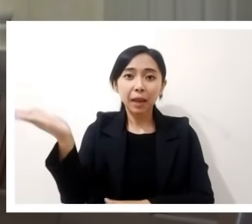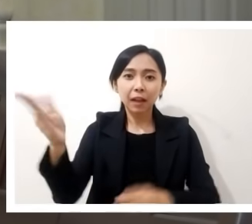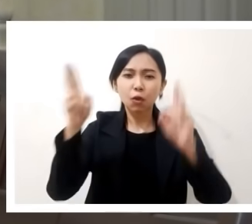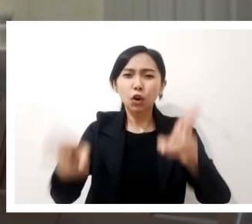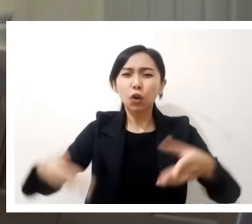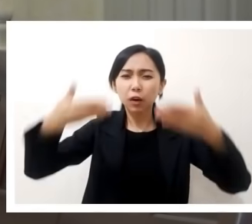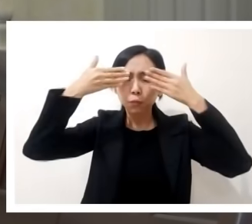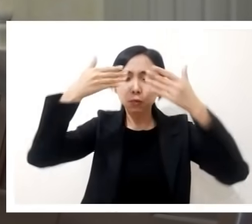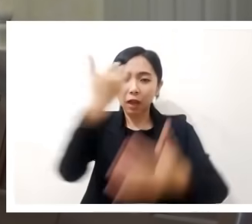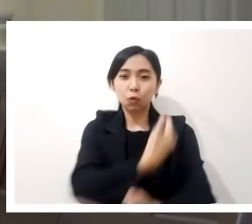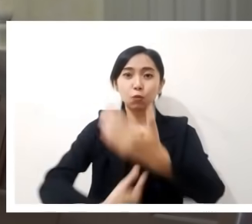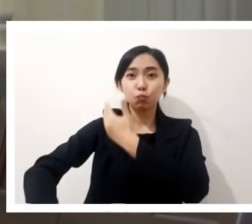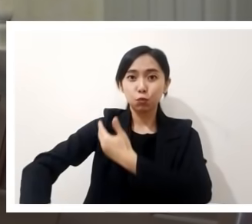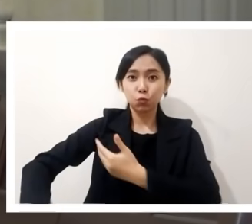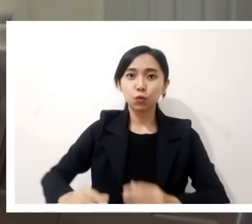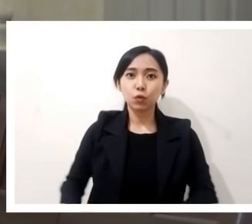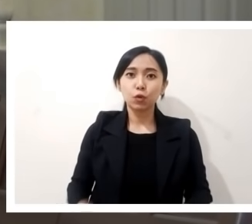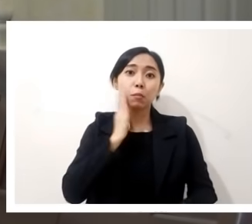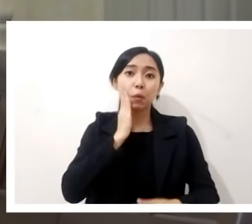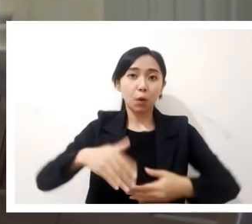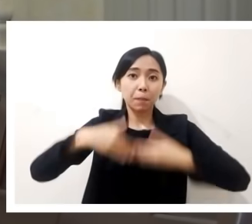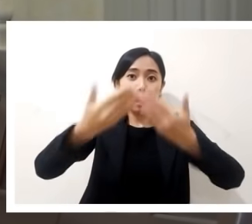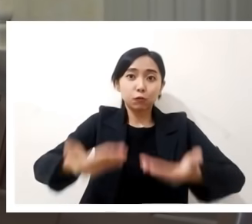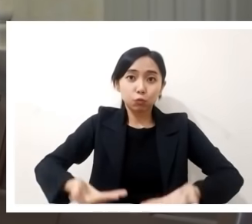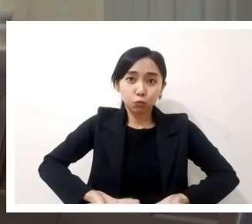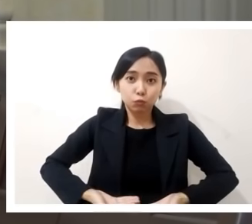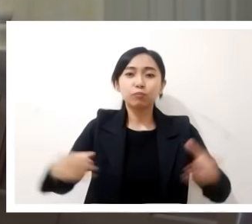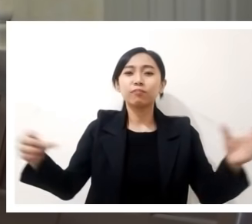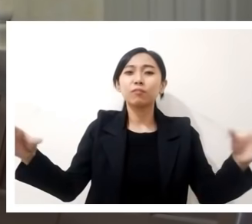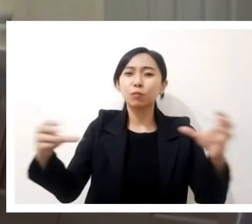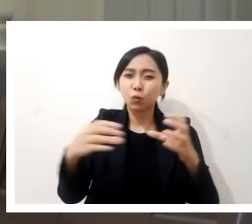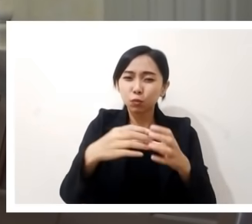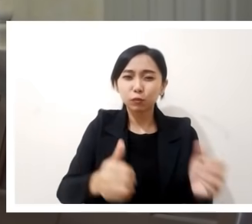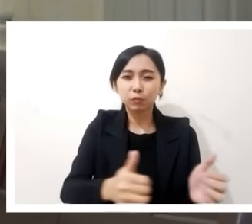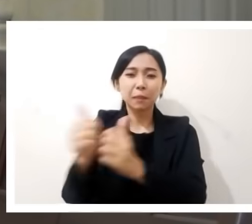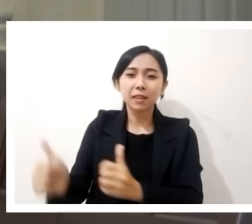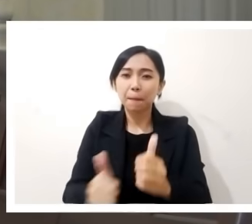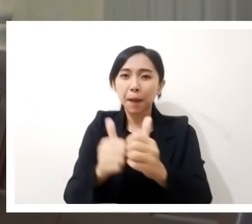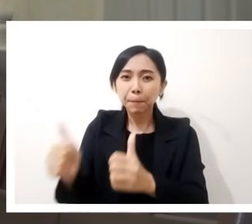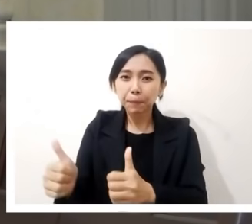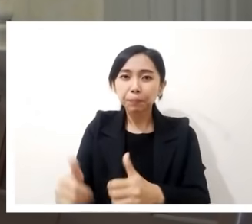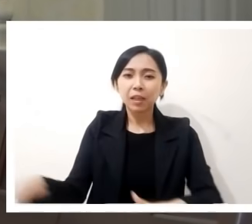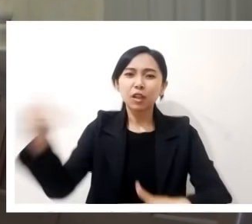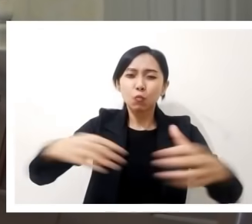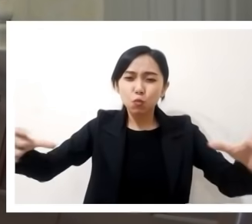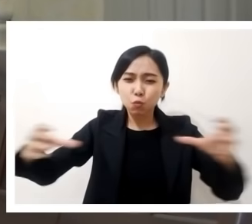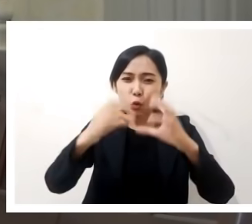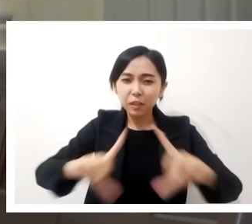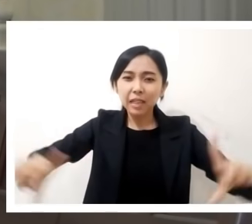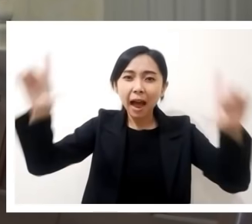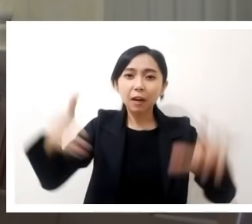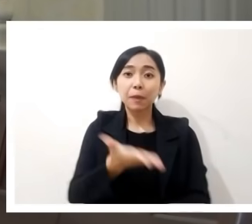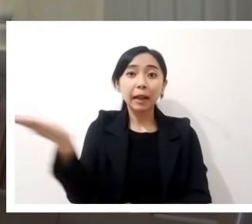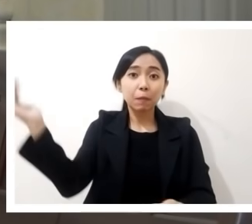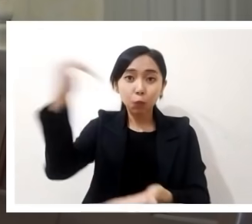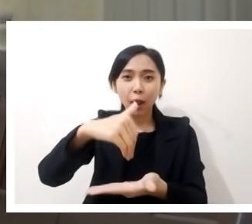ada perempuan yang mengandung bersama-sama dengan perhimpunan yang melahirkan. Dalam kumpulan besar mereka akan kembali kemari.